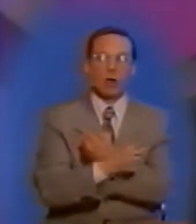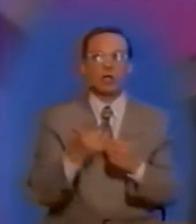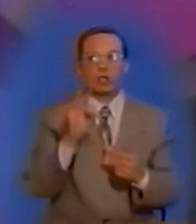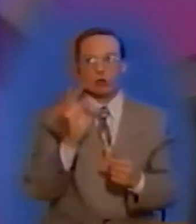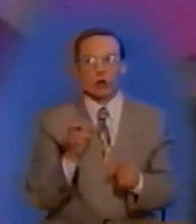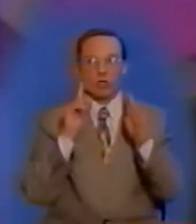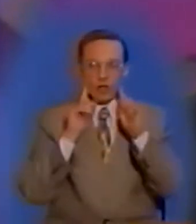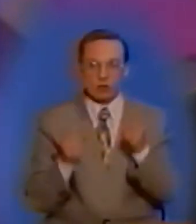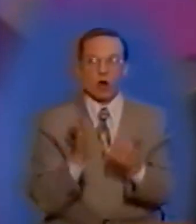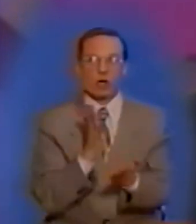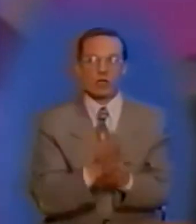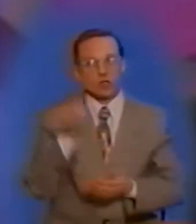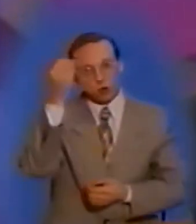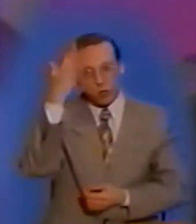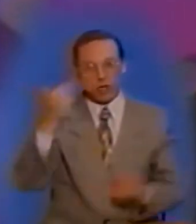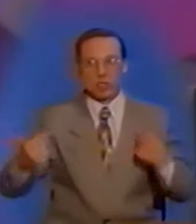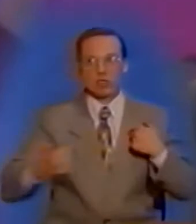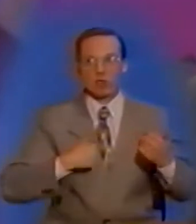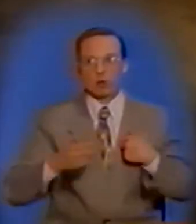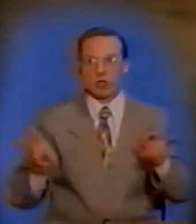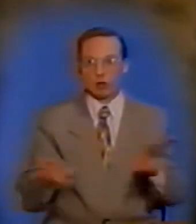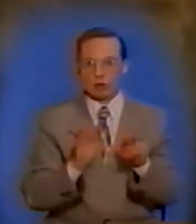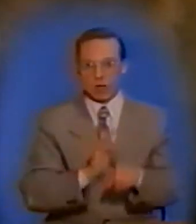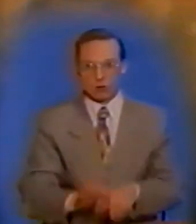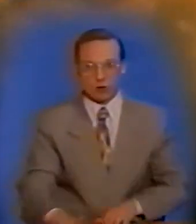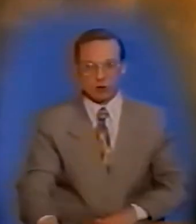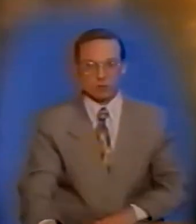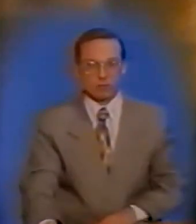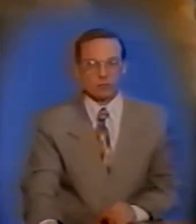nežino, arba jau yra sužinojusios ir skaudžiai nudegusios.